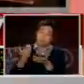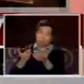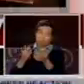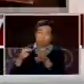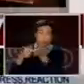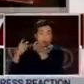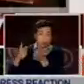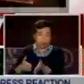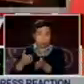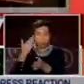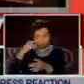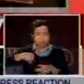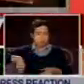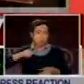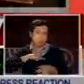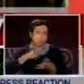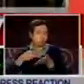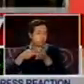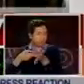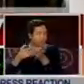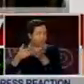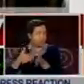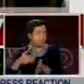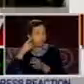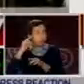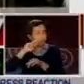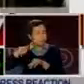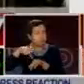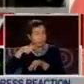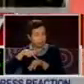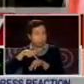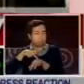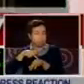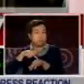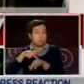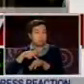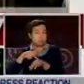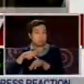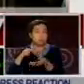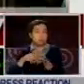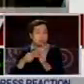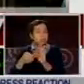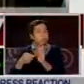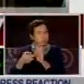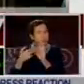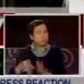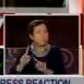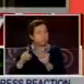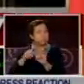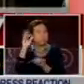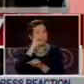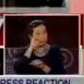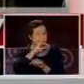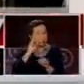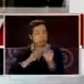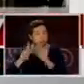representante, dahil lahat tayo, we represent the people, isn't that so? That's why we are elected officers. We're supposed to represent our constituencies. Eh kung